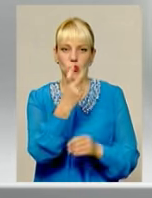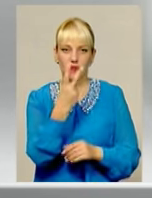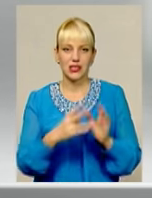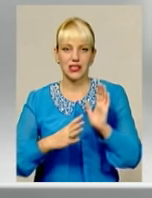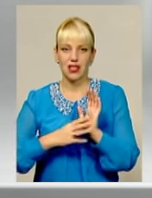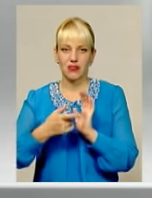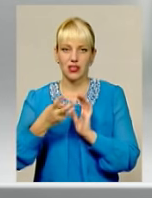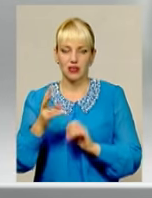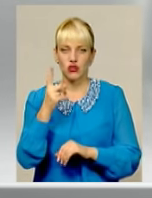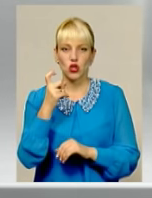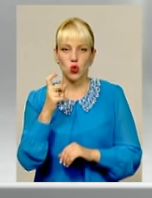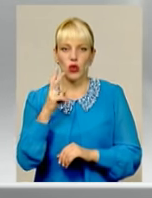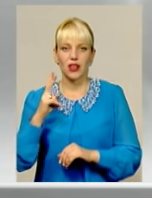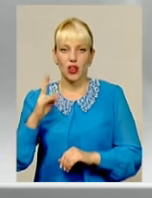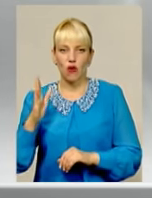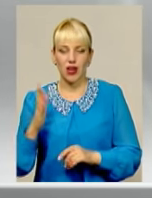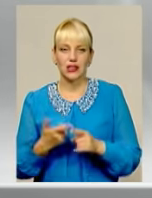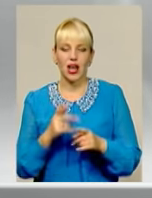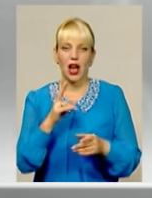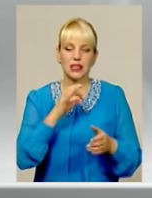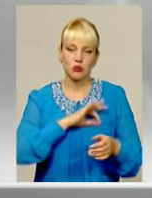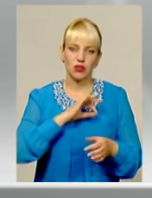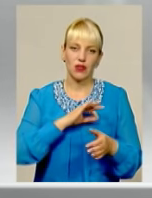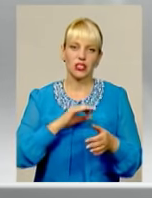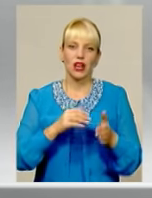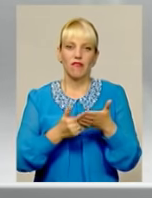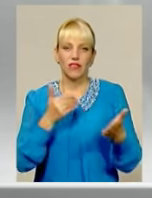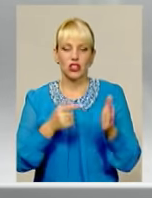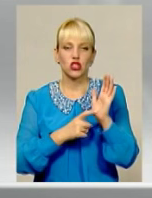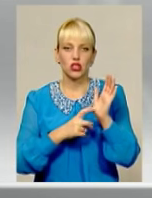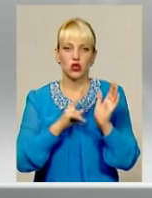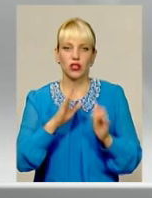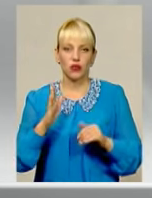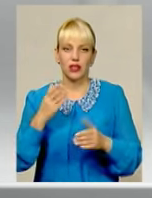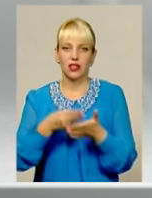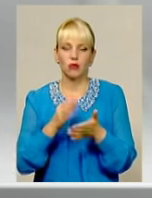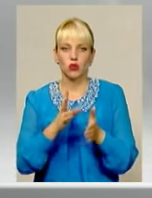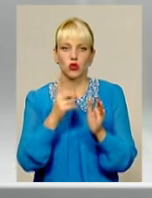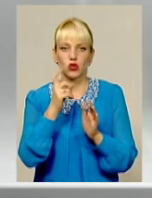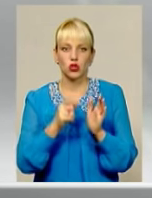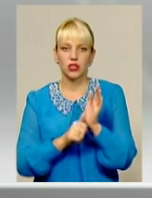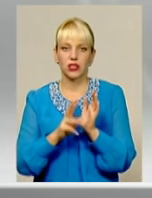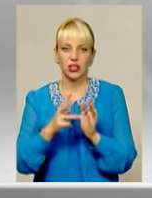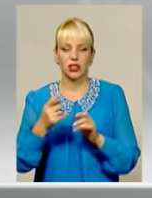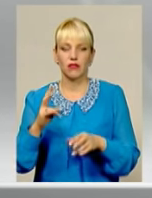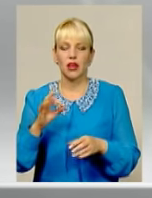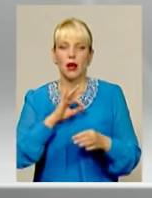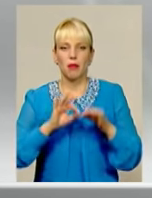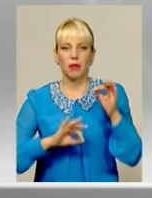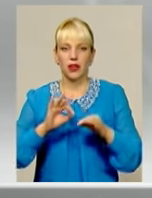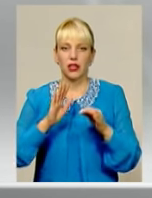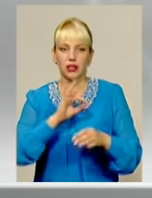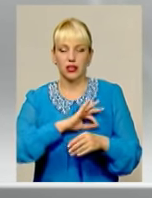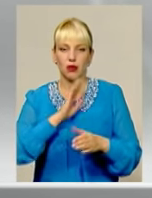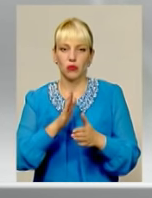гривень за 100 кВт. А при споживанні від 600 кВт на місяць тариф буде 163 гривні. Пільги матимуть лише багатодітні